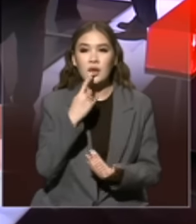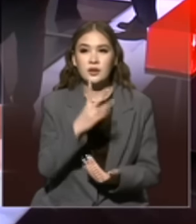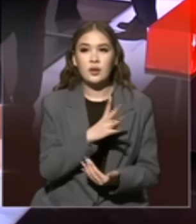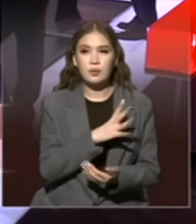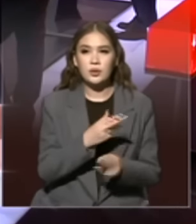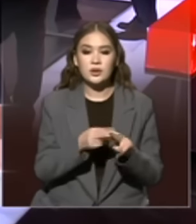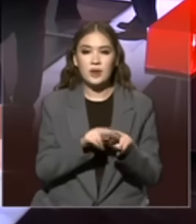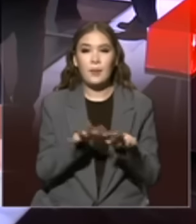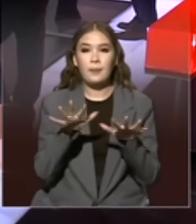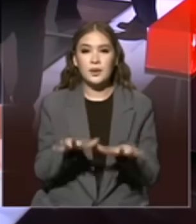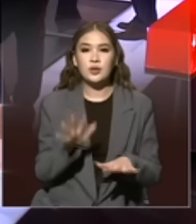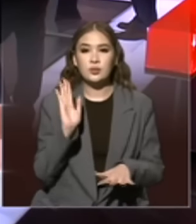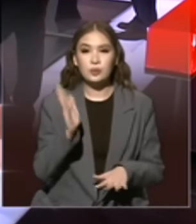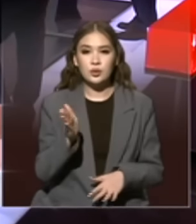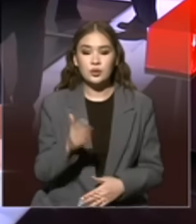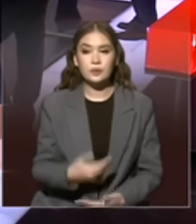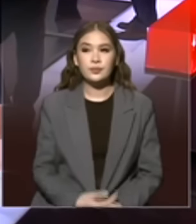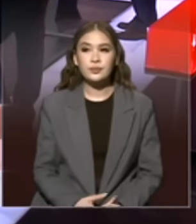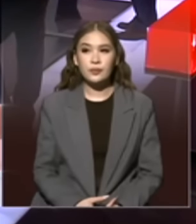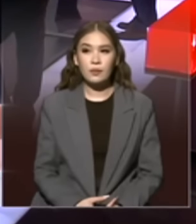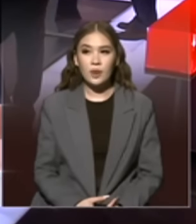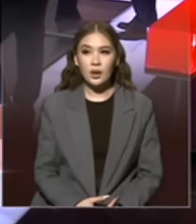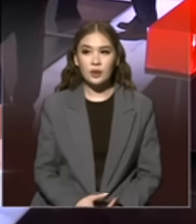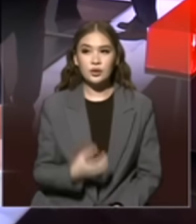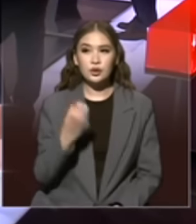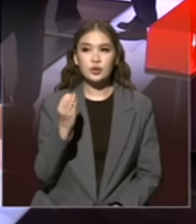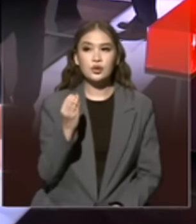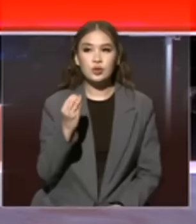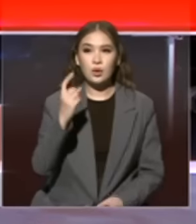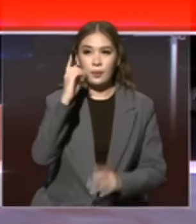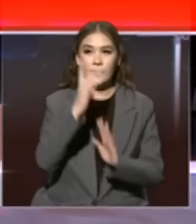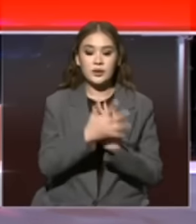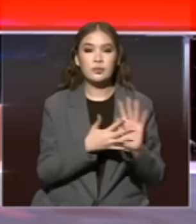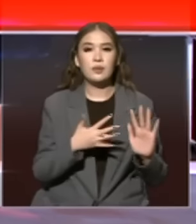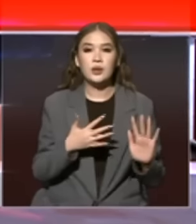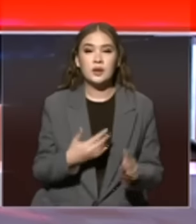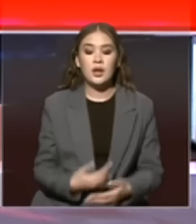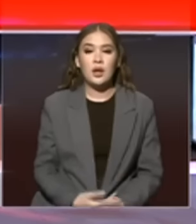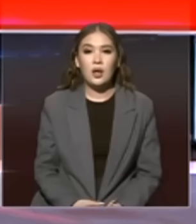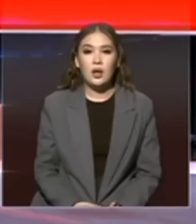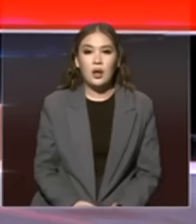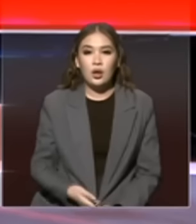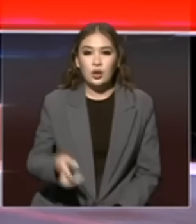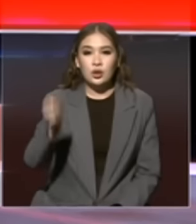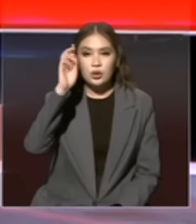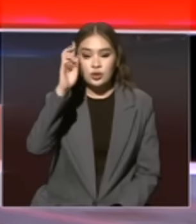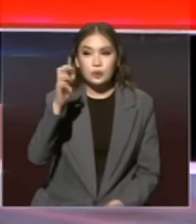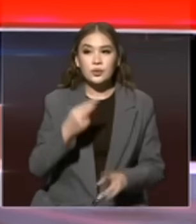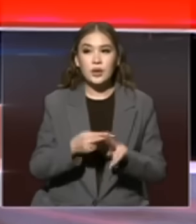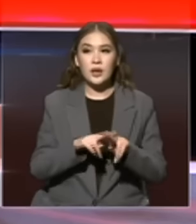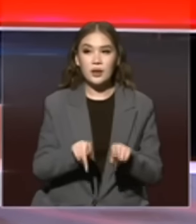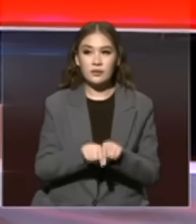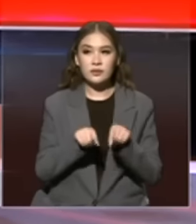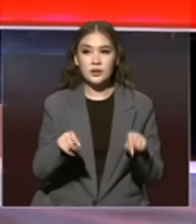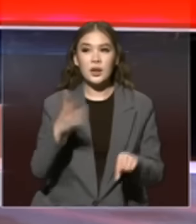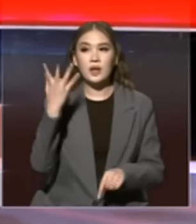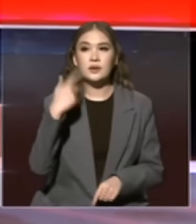жазасын өтейді. Иә, бұл жерде тағы да бір ескеретін зат, үкім шығарған уақытта